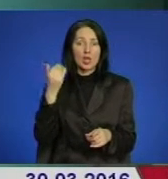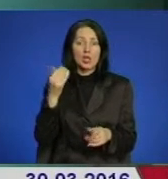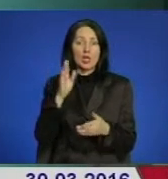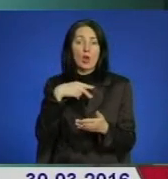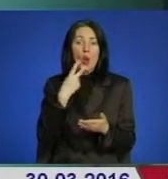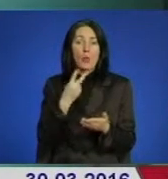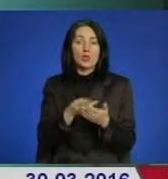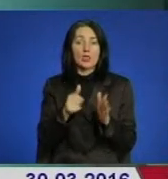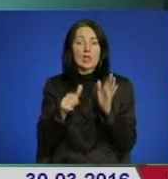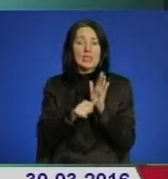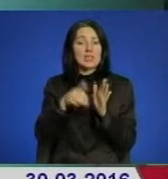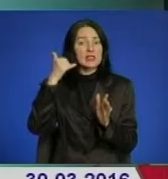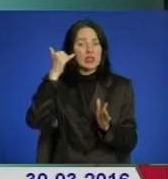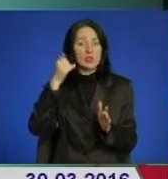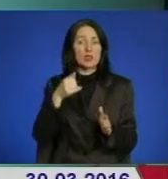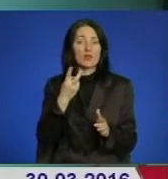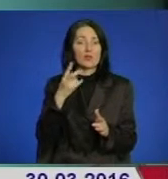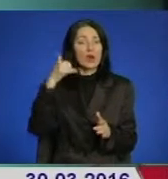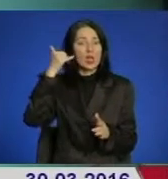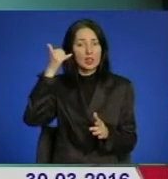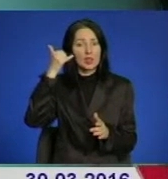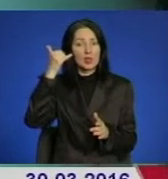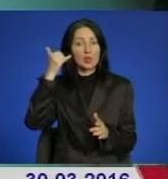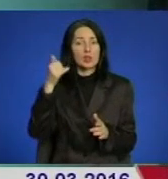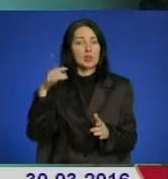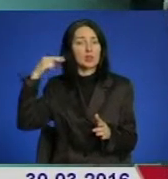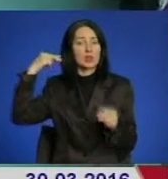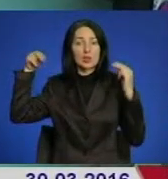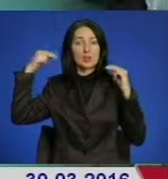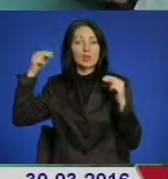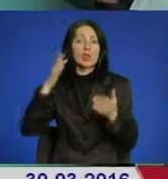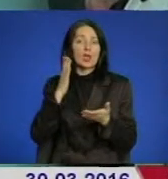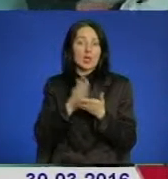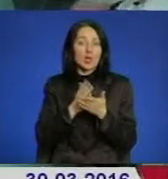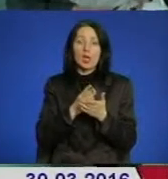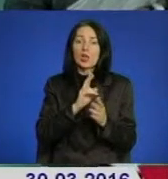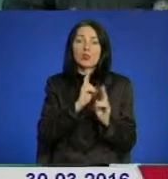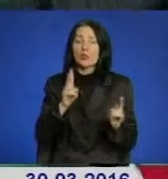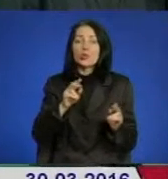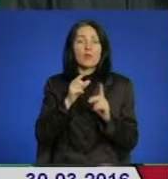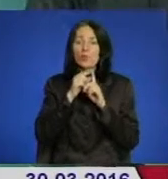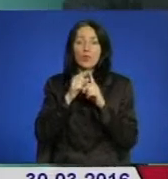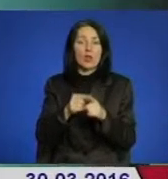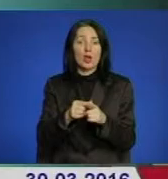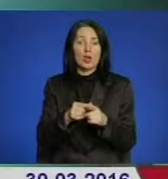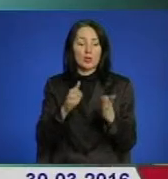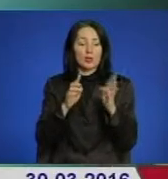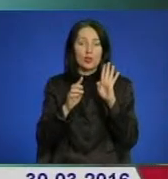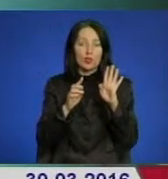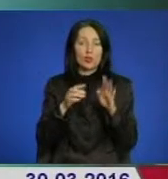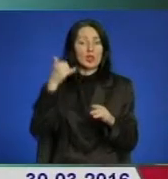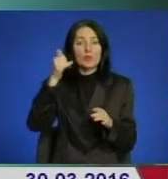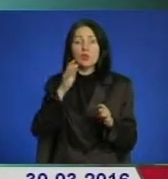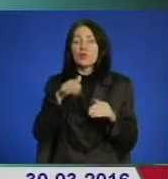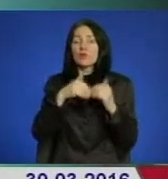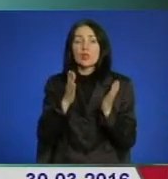подані 6 телефонів. 2 телефони, дзвінки ніби йдуть, ніхто не знімає трубки. 4 телефони